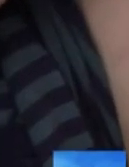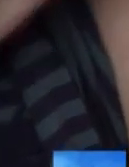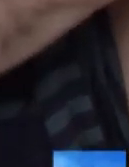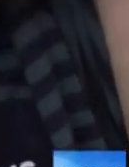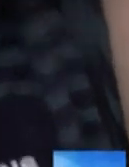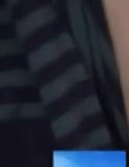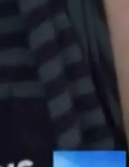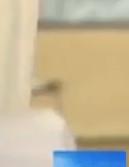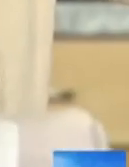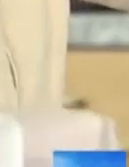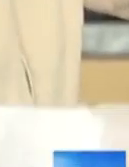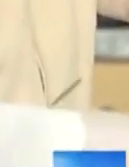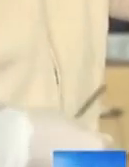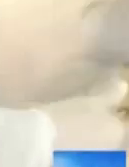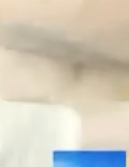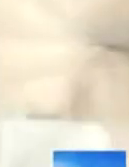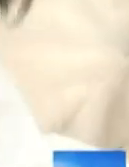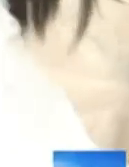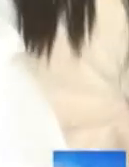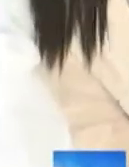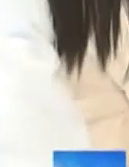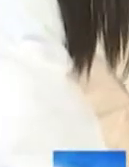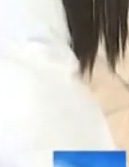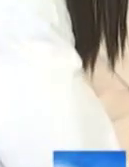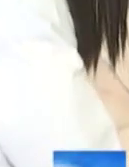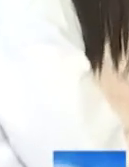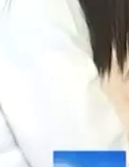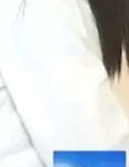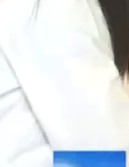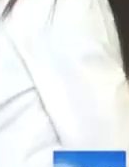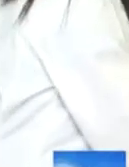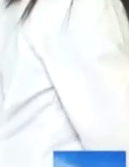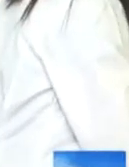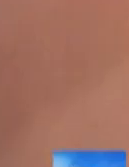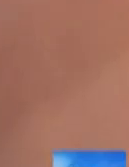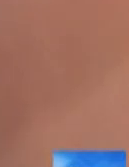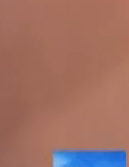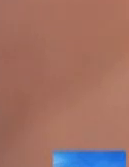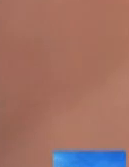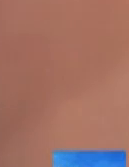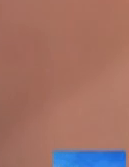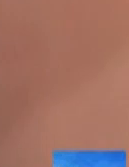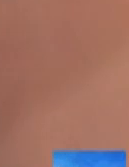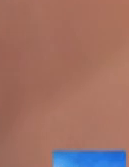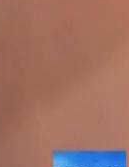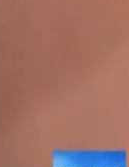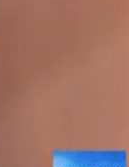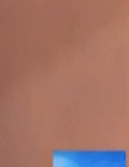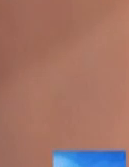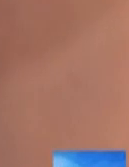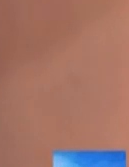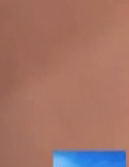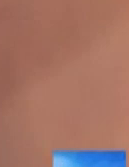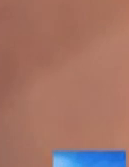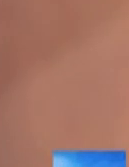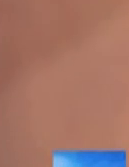976 tysięcy osób. Szczepienia grupy 0 zakończą się prawdopodobnie w lutym. W przyszłym tygodniu spodziewana jest pierwsza dostawa szczepionki